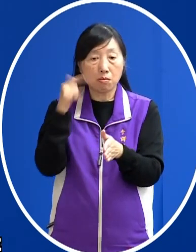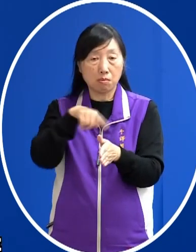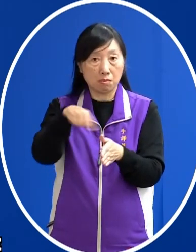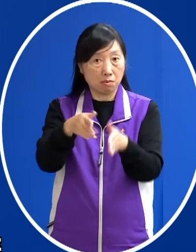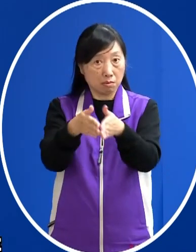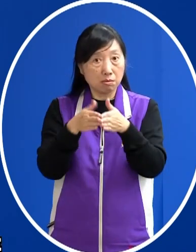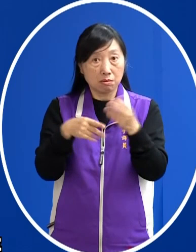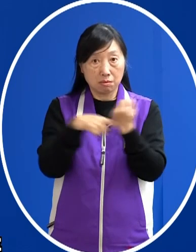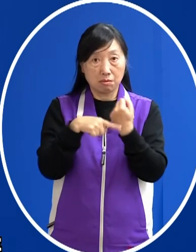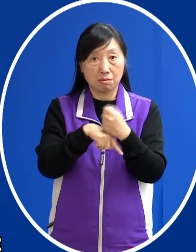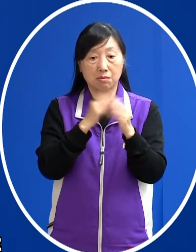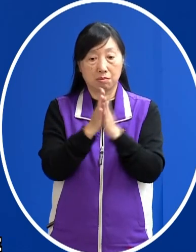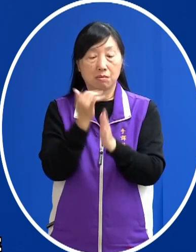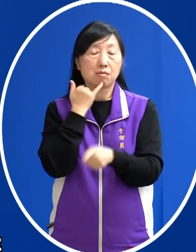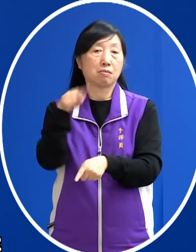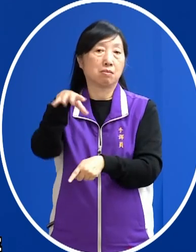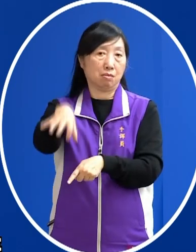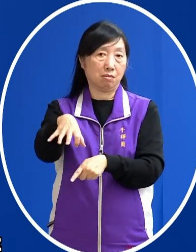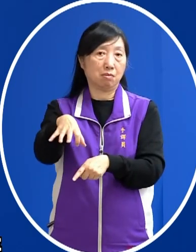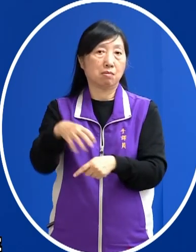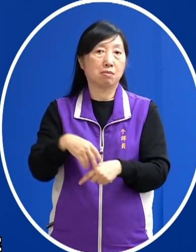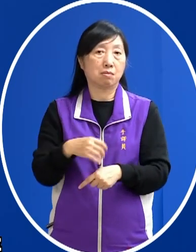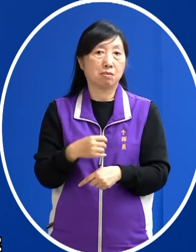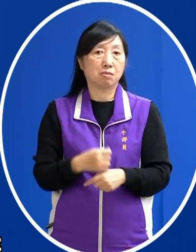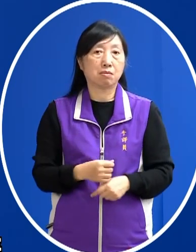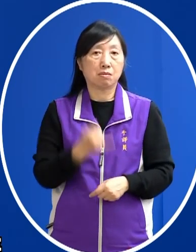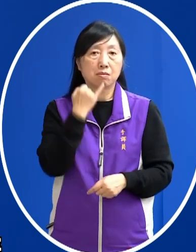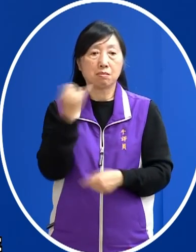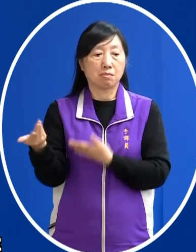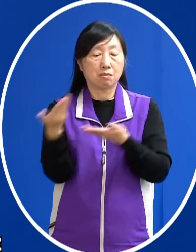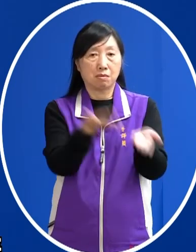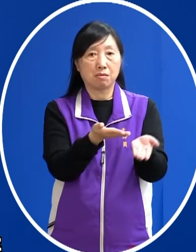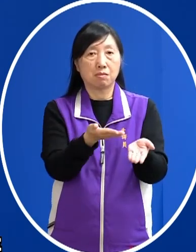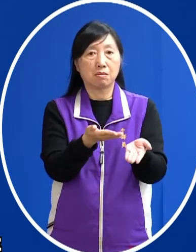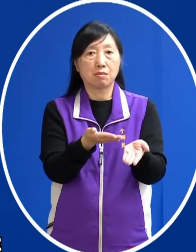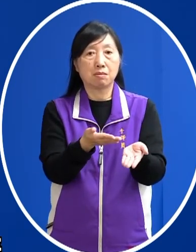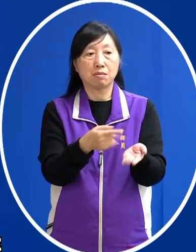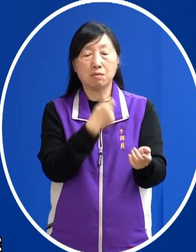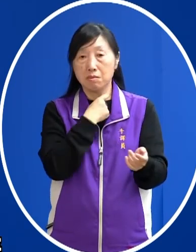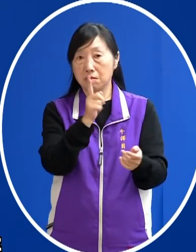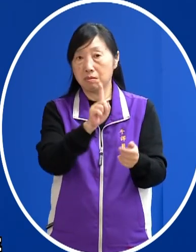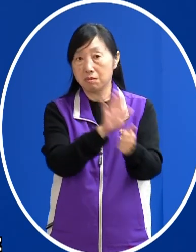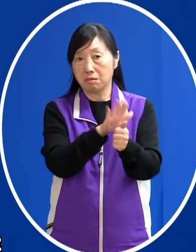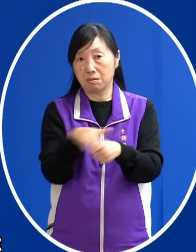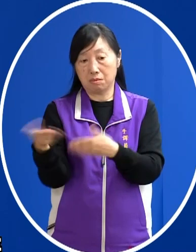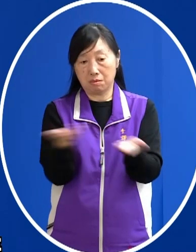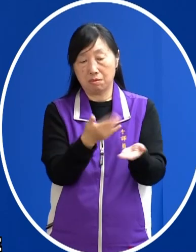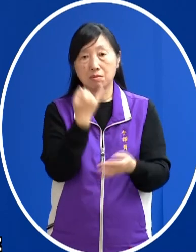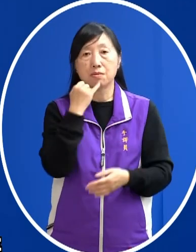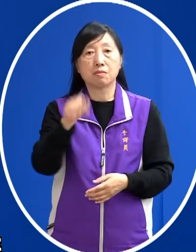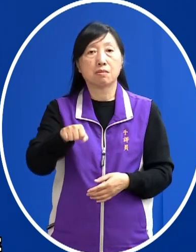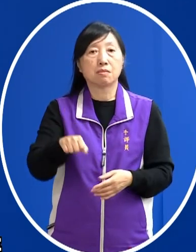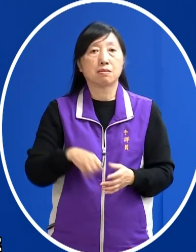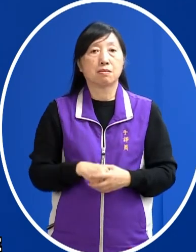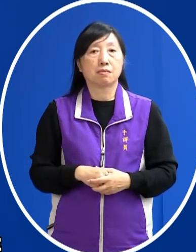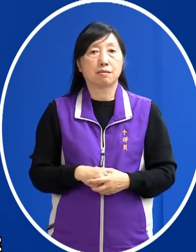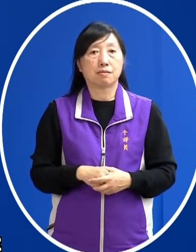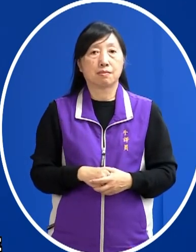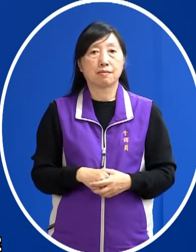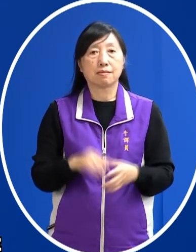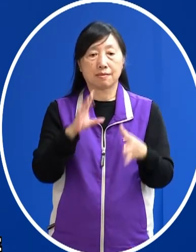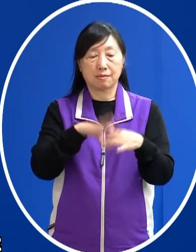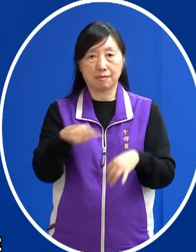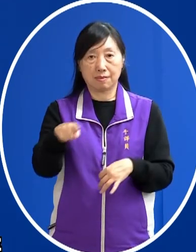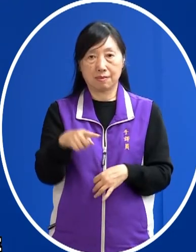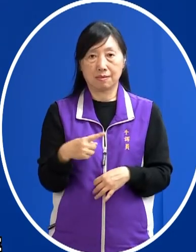个技术资源平台可以做一个完整的提供相对的资源。所以基本上我们是本着一个